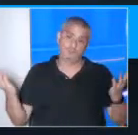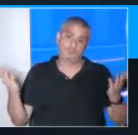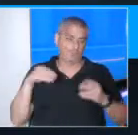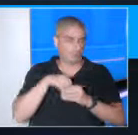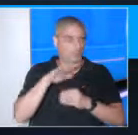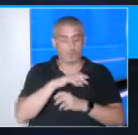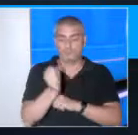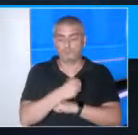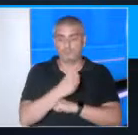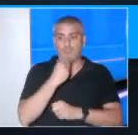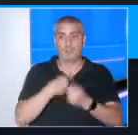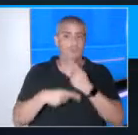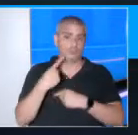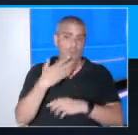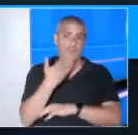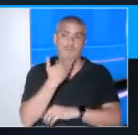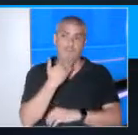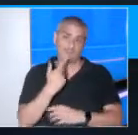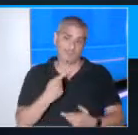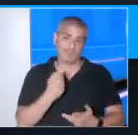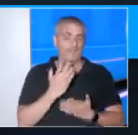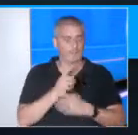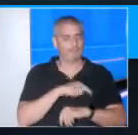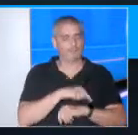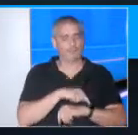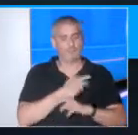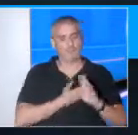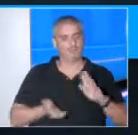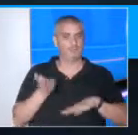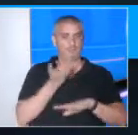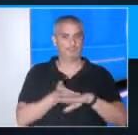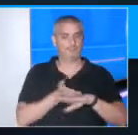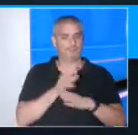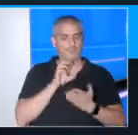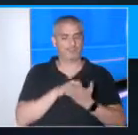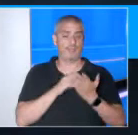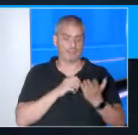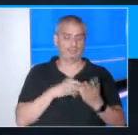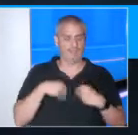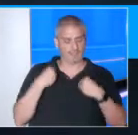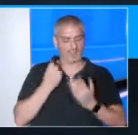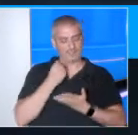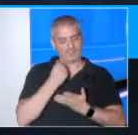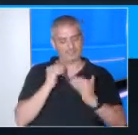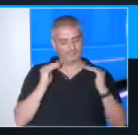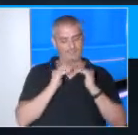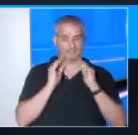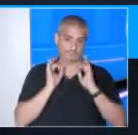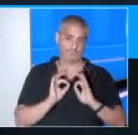תחום שהוזנח המון שנים במדינת ישראל, הגיע הזמן בהחלט להעלות אותו למרכז הבמה ולקטלו כתקציבים